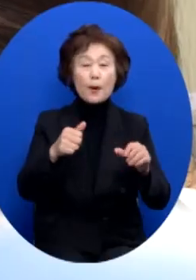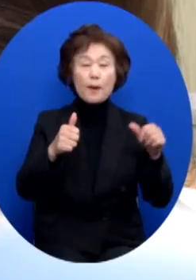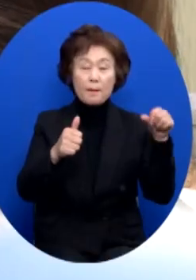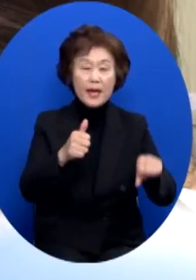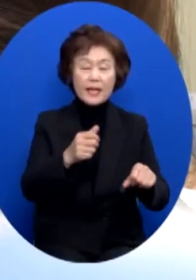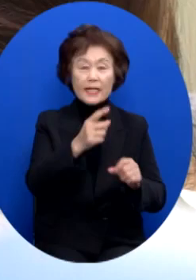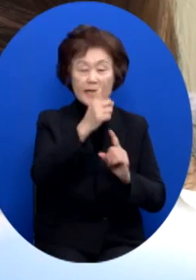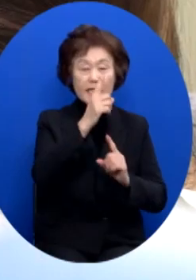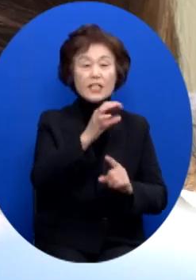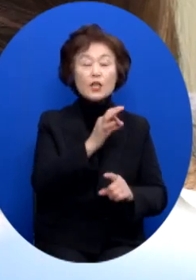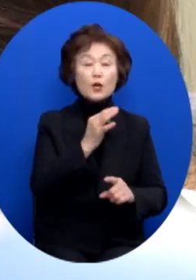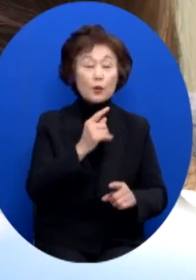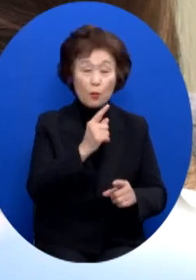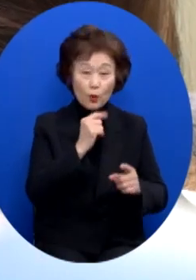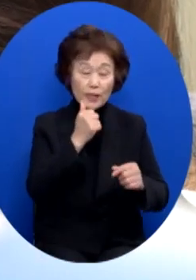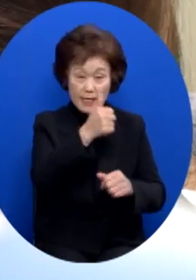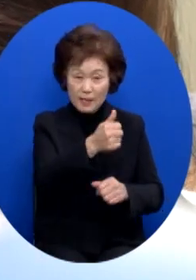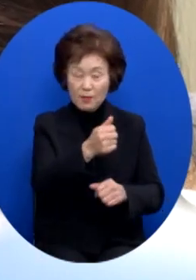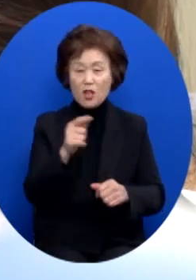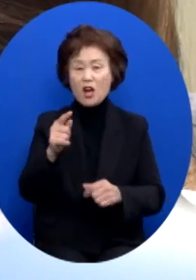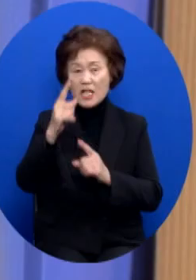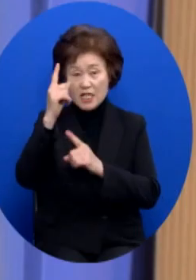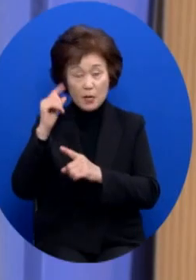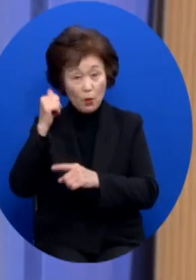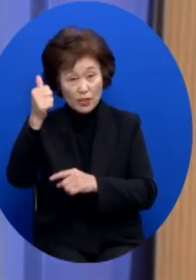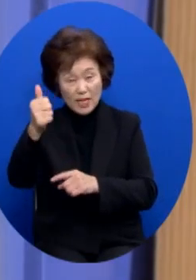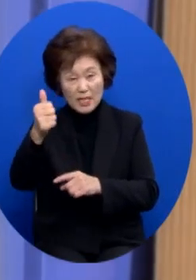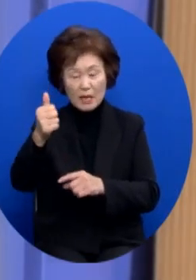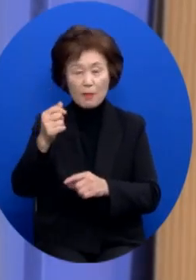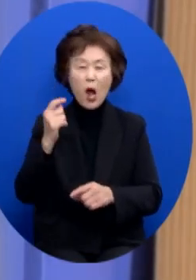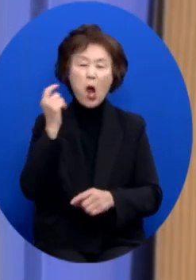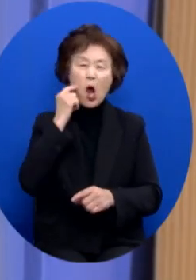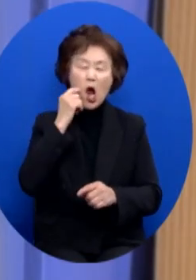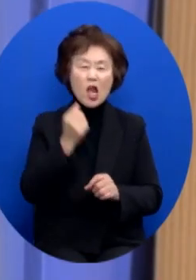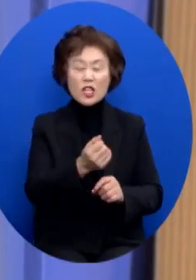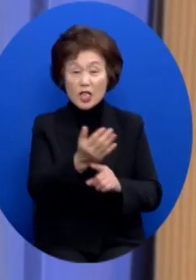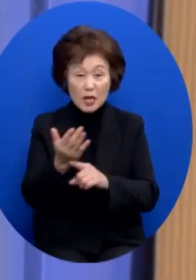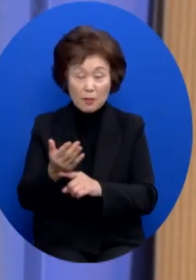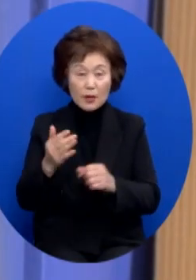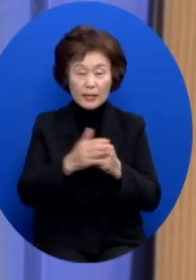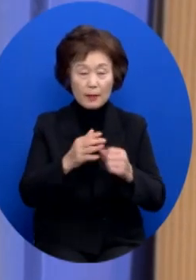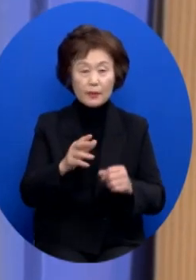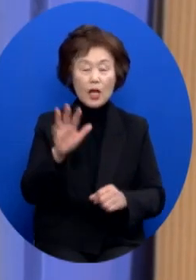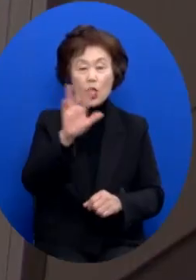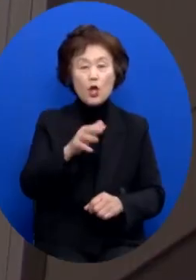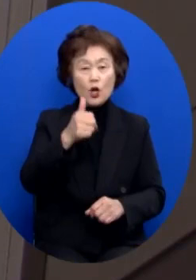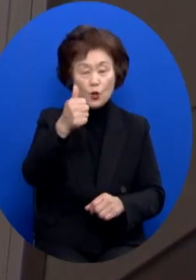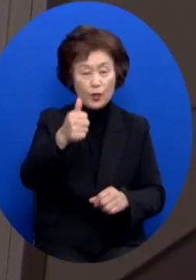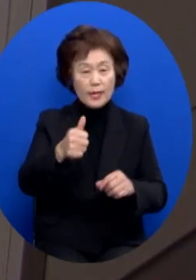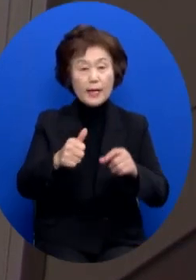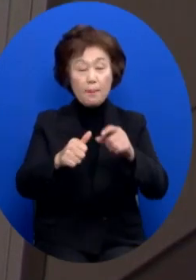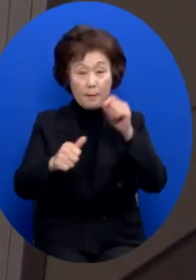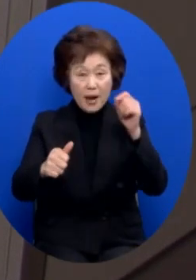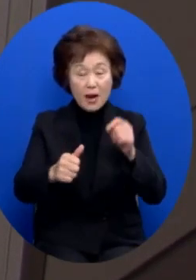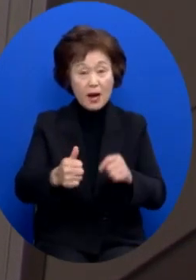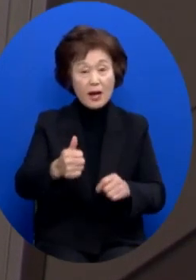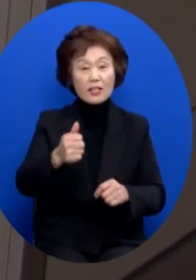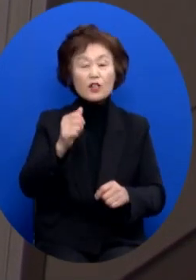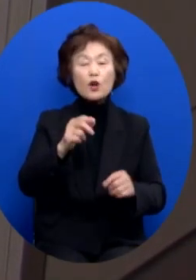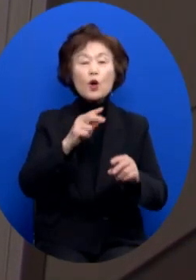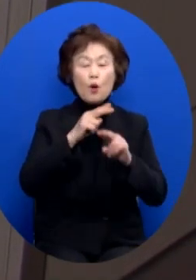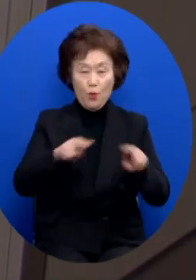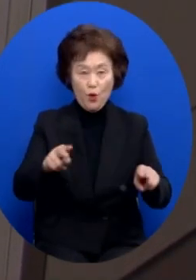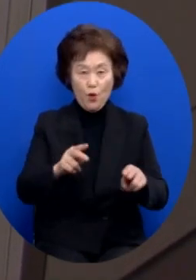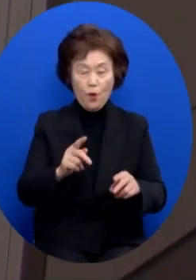목사는 이종성 총회장의 허위 사실 유포 등을 이유로 총회장 선거 무효 소송을 제기한 바 있습니다 침례회